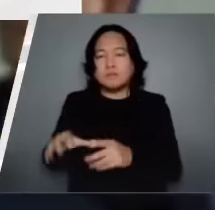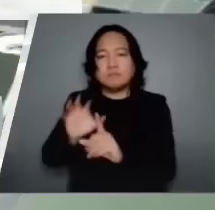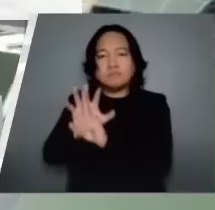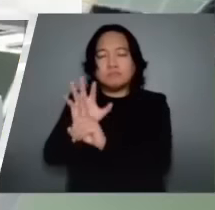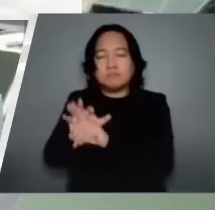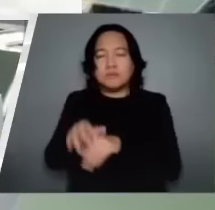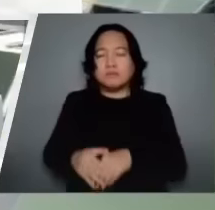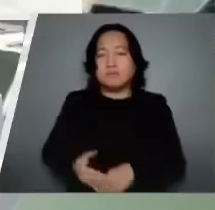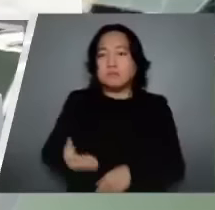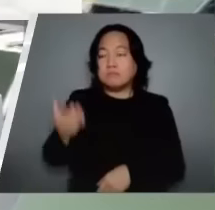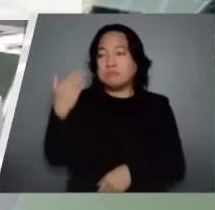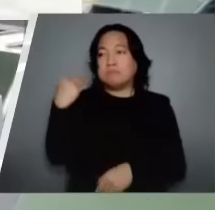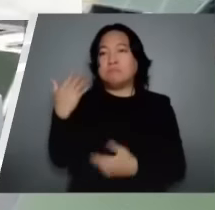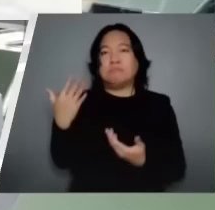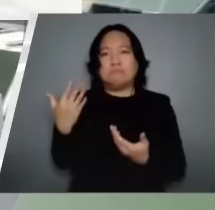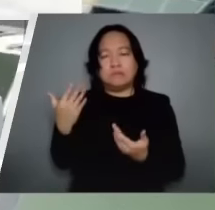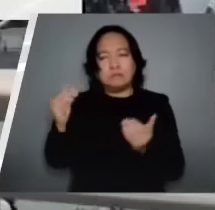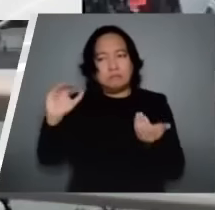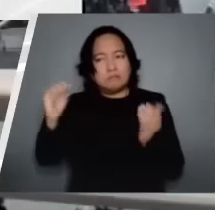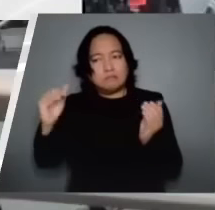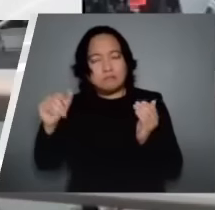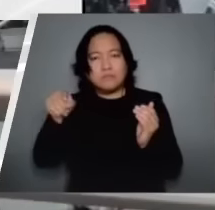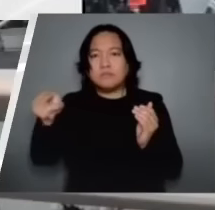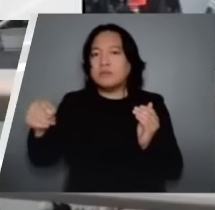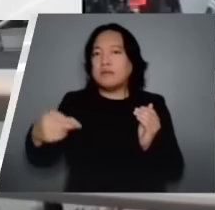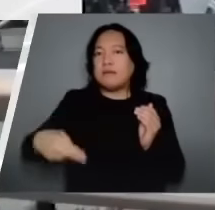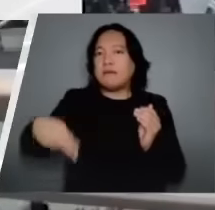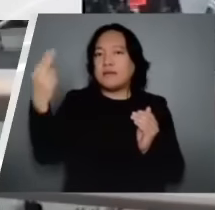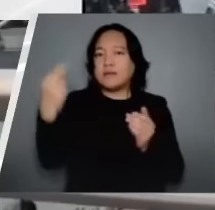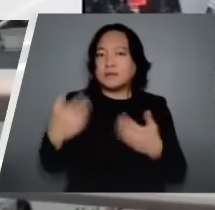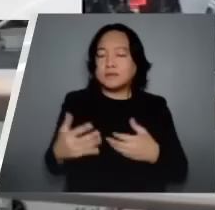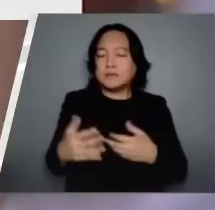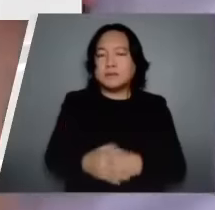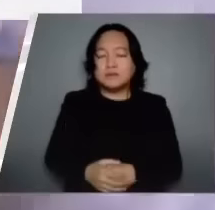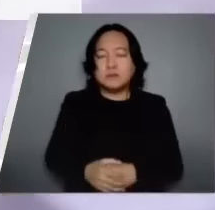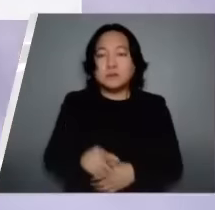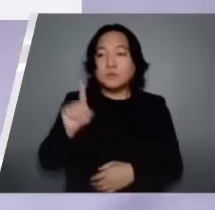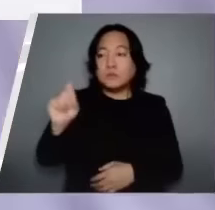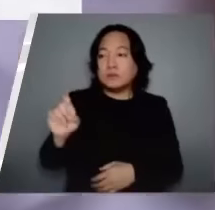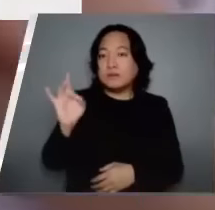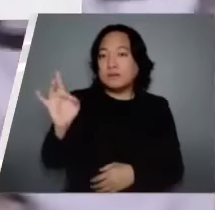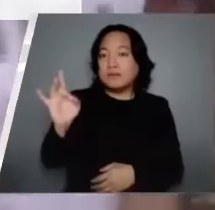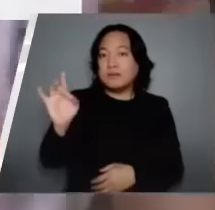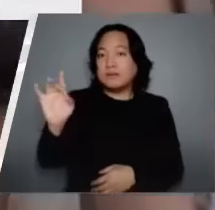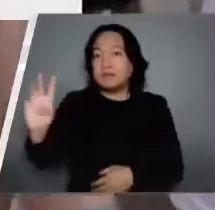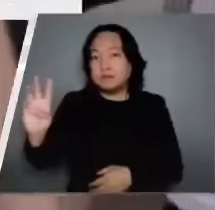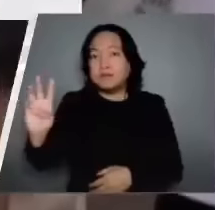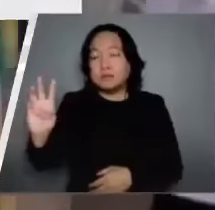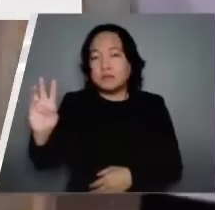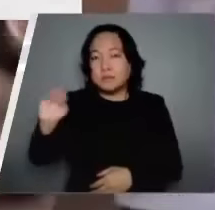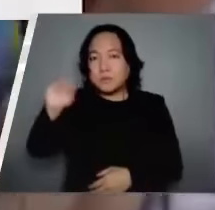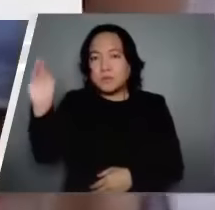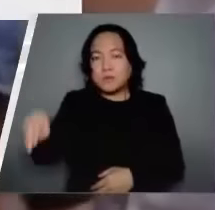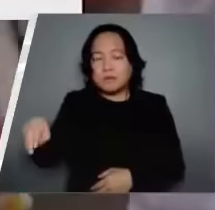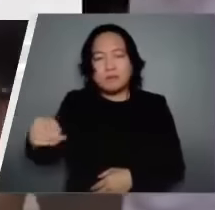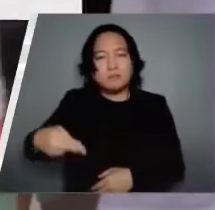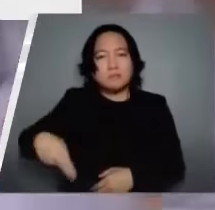23. Ang inbound flights nadagdagan ng 186%. Ang accommodation bookings umakyat